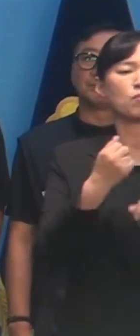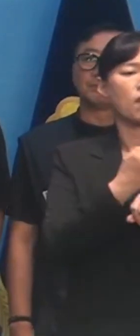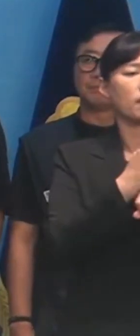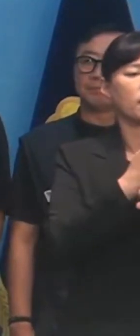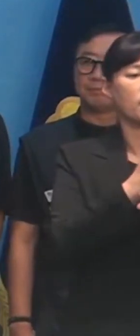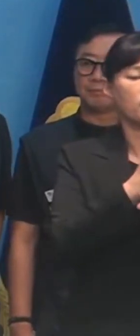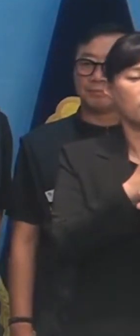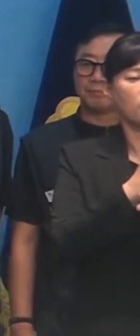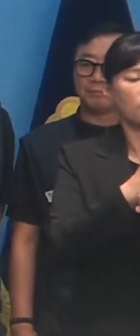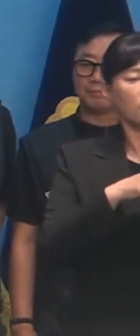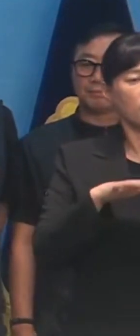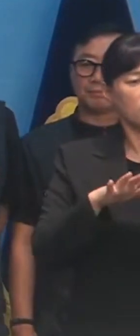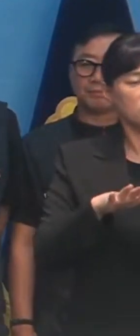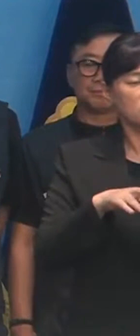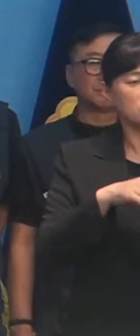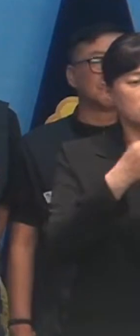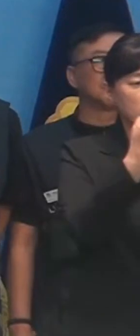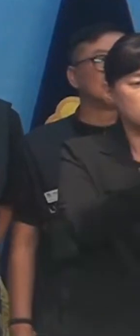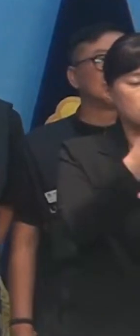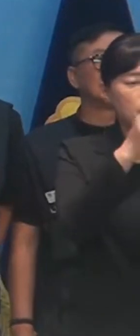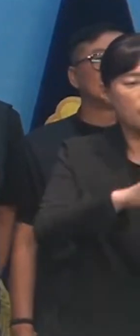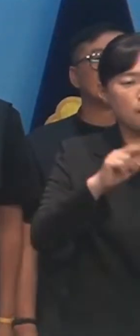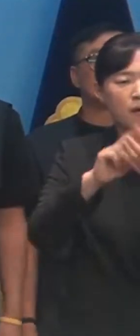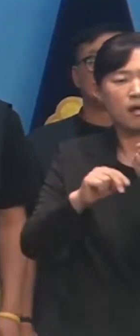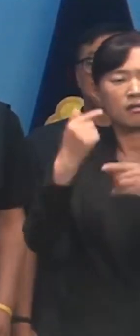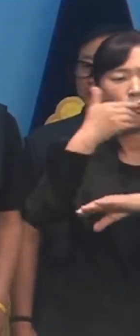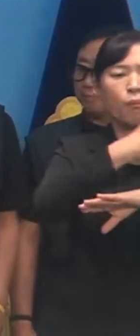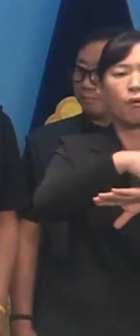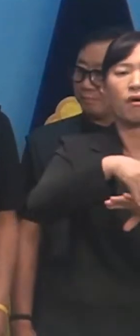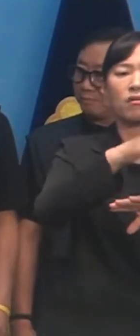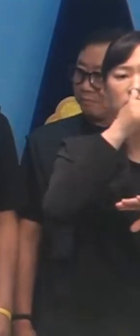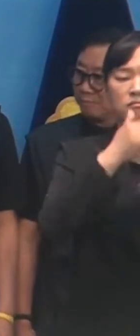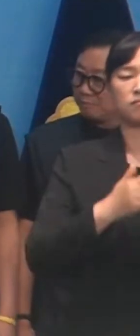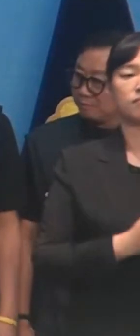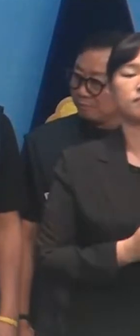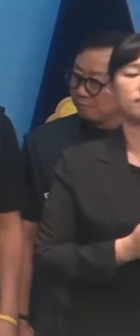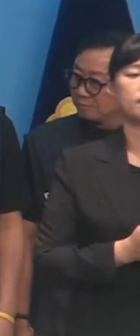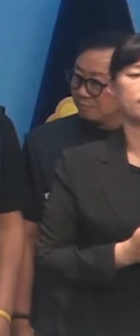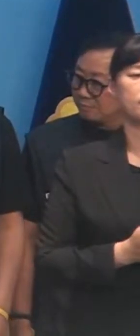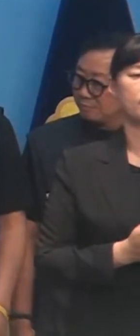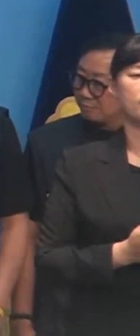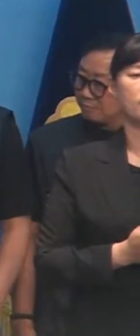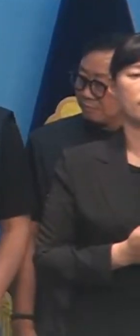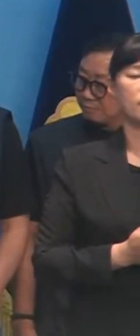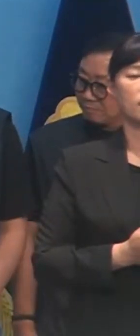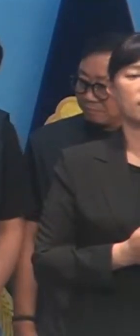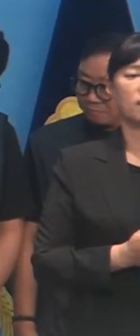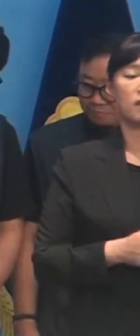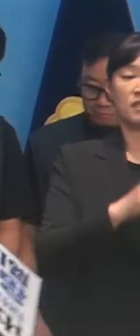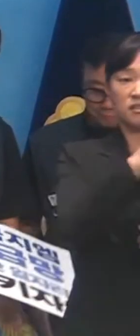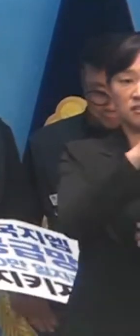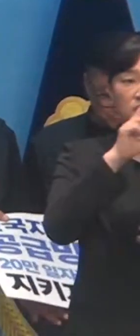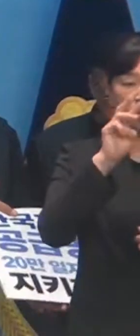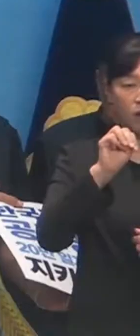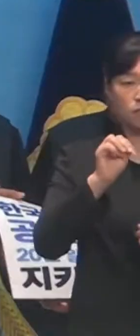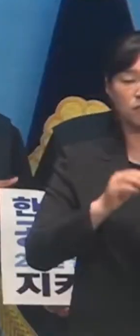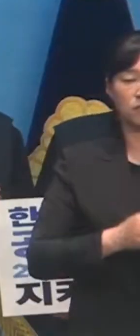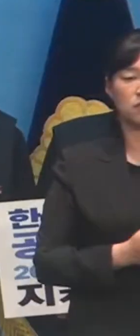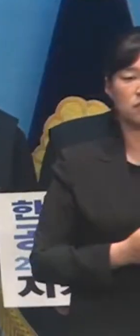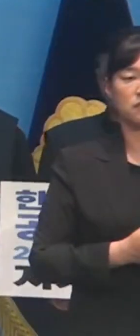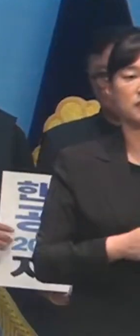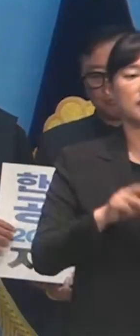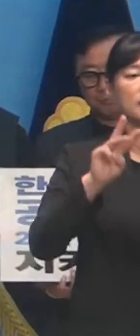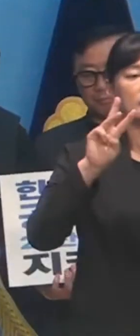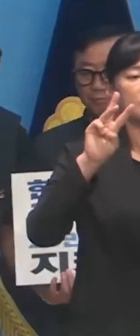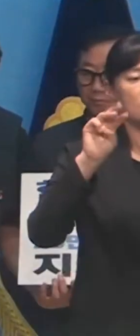예상되는 매각 계획이 나왔습니다. 부동산 매각 계획이 나왔는데요. 사실 GM은 한국 GM은